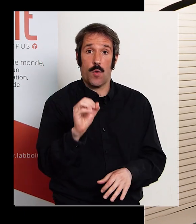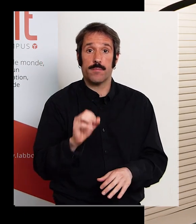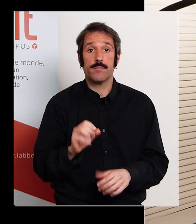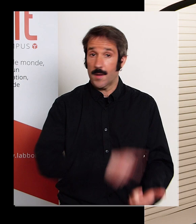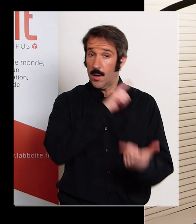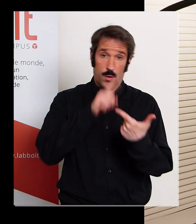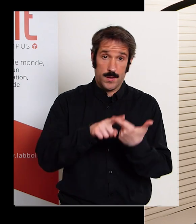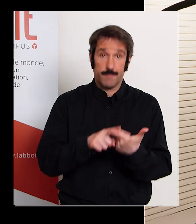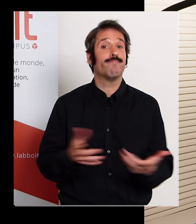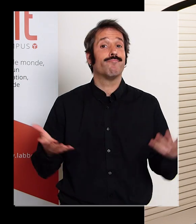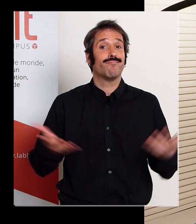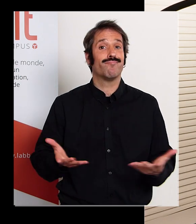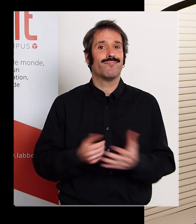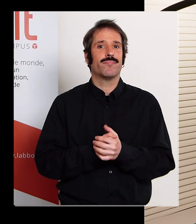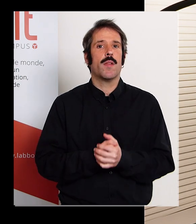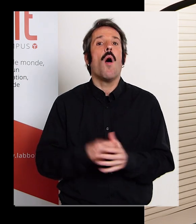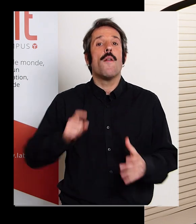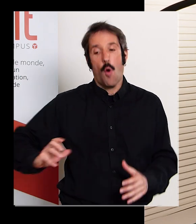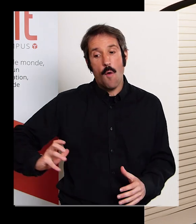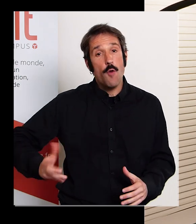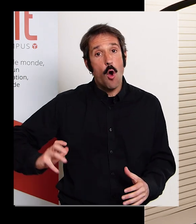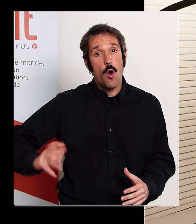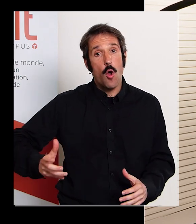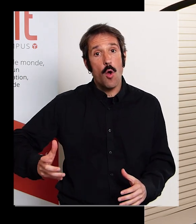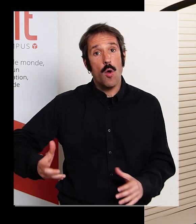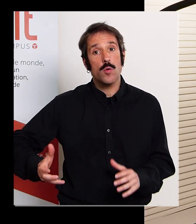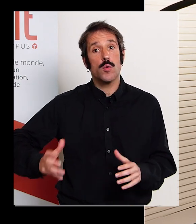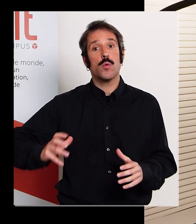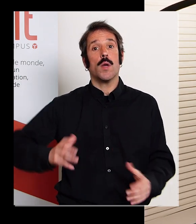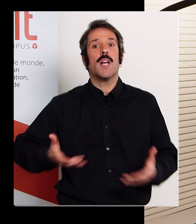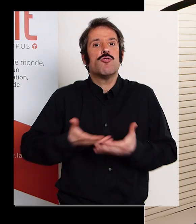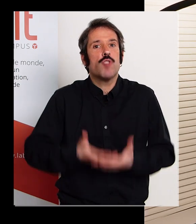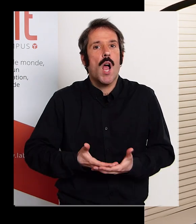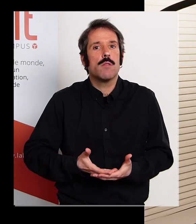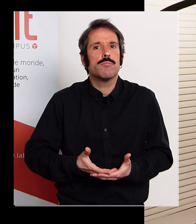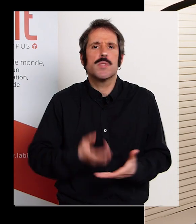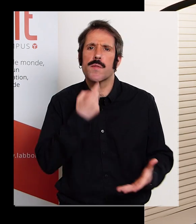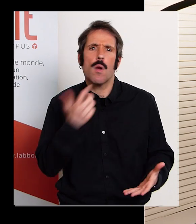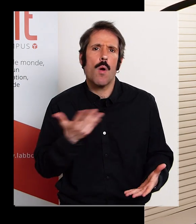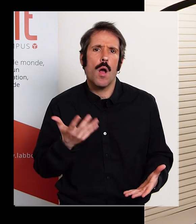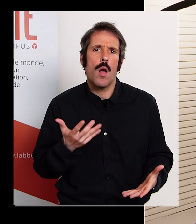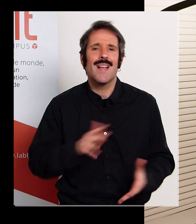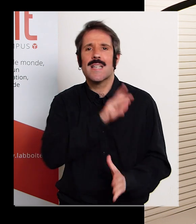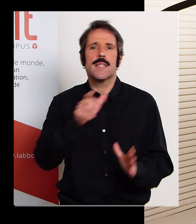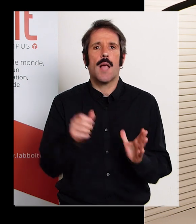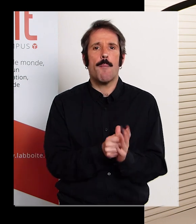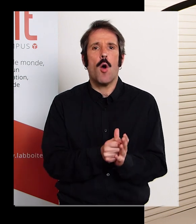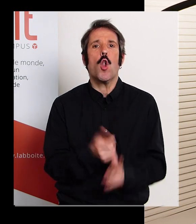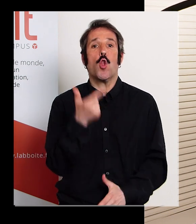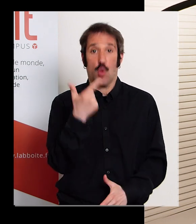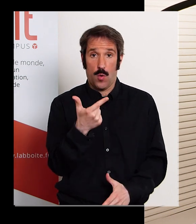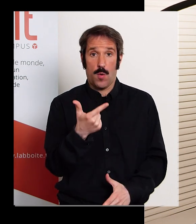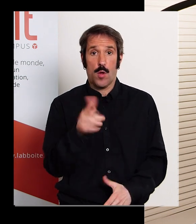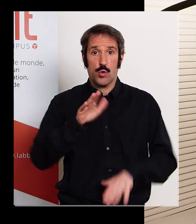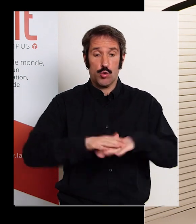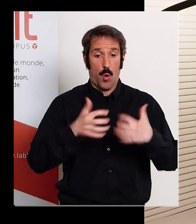0, puis mettre et faire tourner le volant vers sa zone de chargement qui correspond et qui est